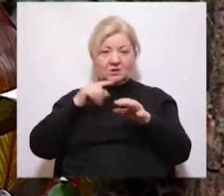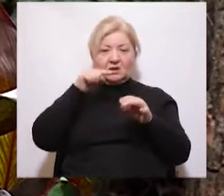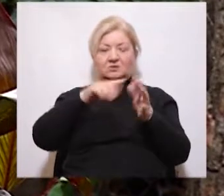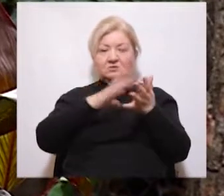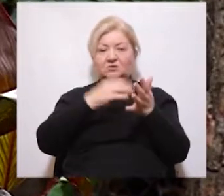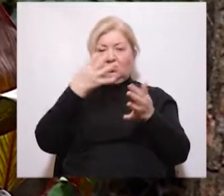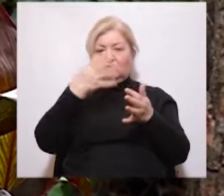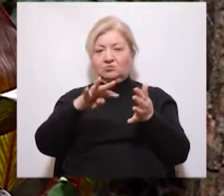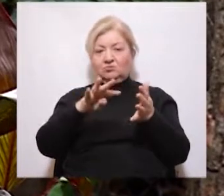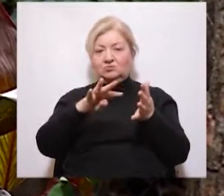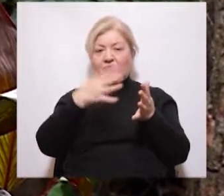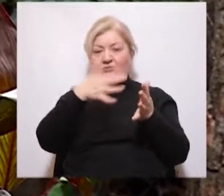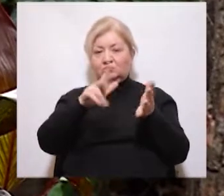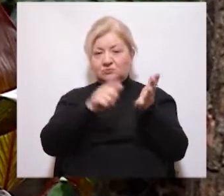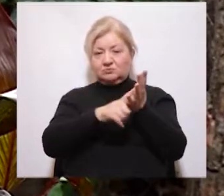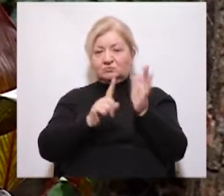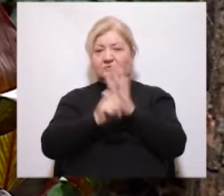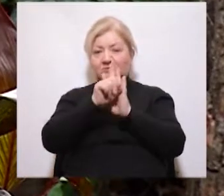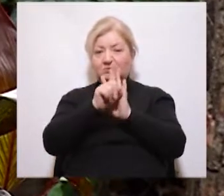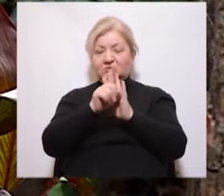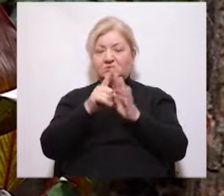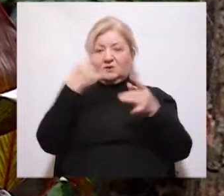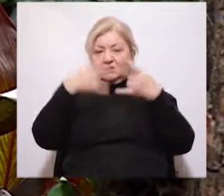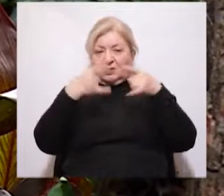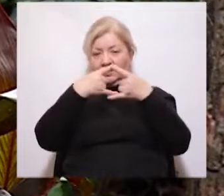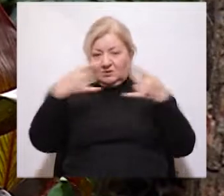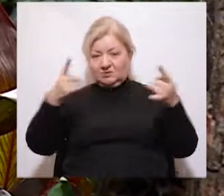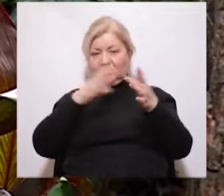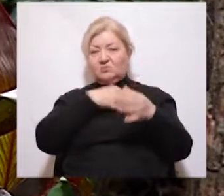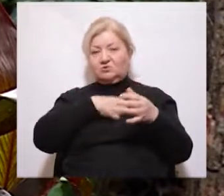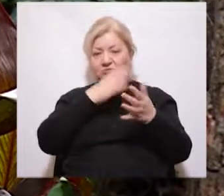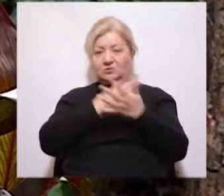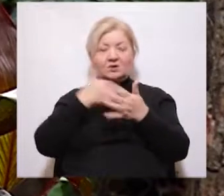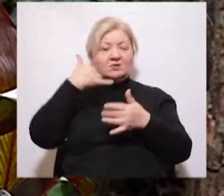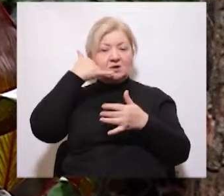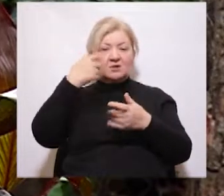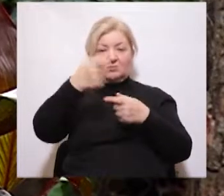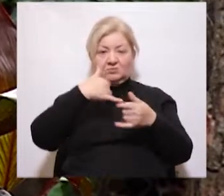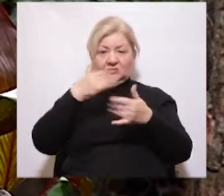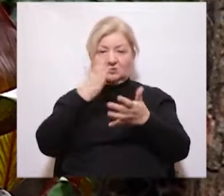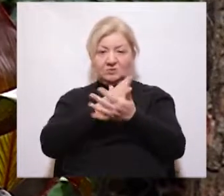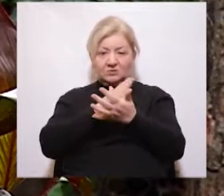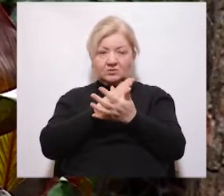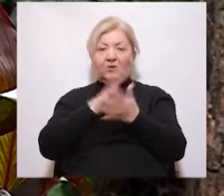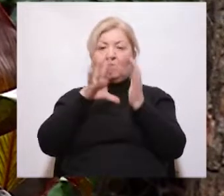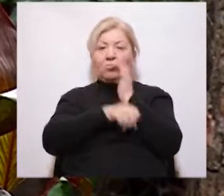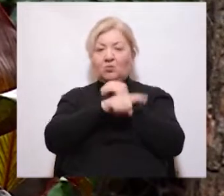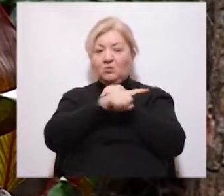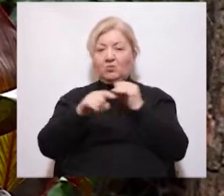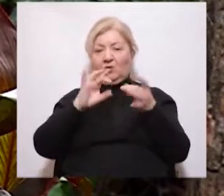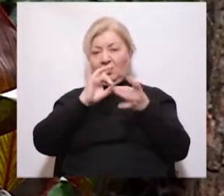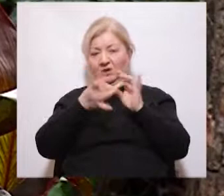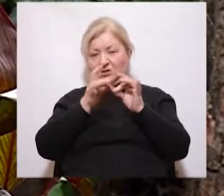სივრცეში, 1957 წლიდან მოქმედებს უკვე ტელევიზია. მნიშვნელოვანი არის ასევე სატელეფონო კავშირი და ბოლო პერიოდში